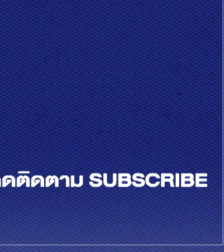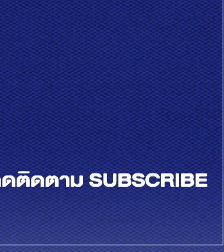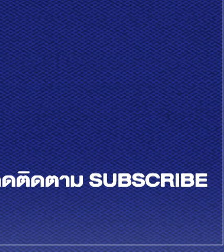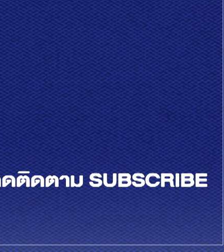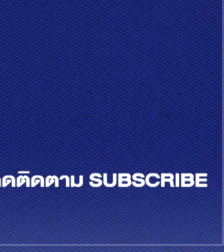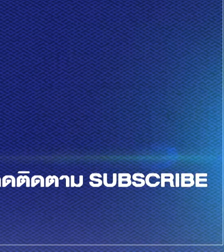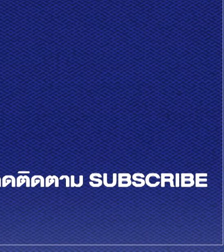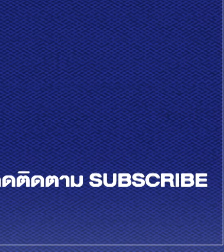เลย Oh